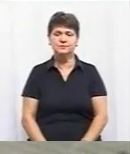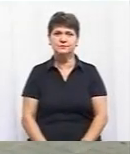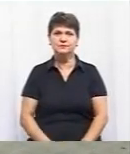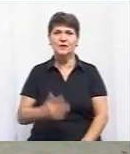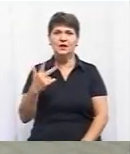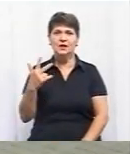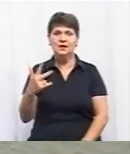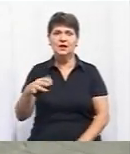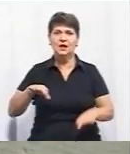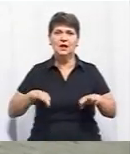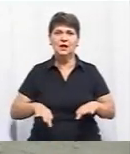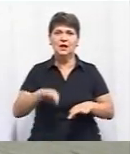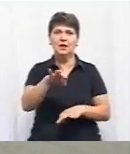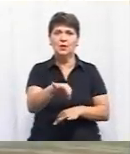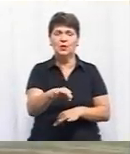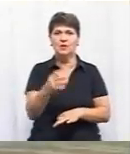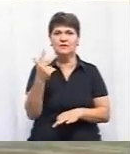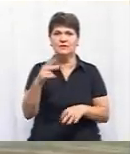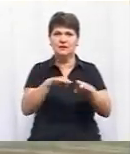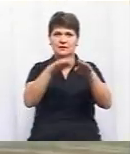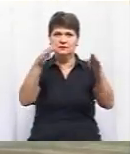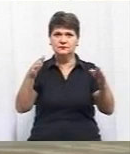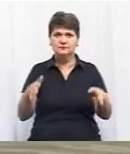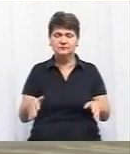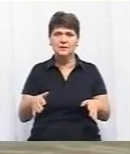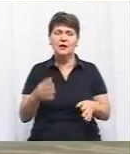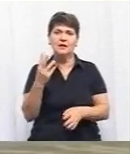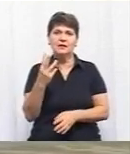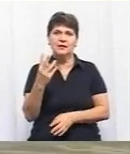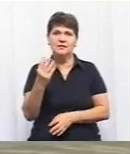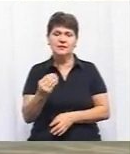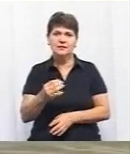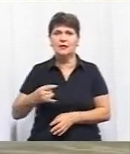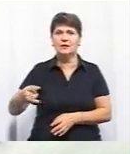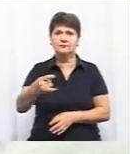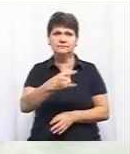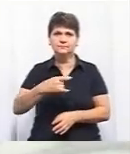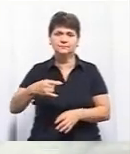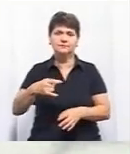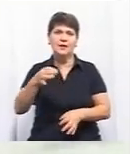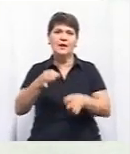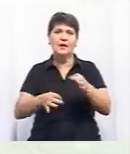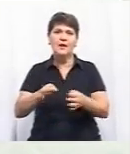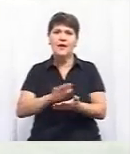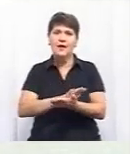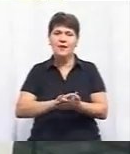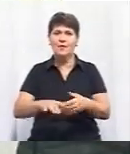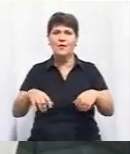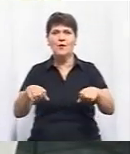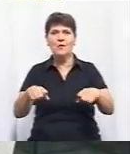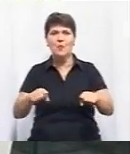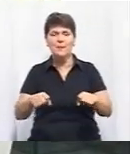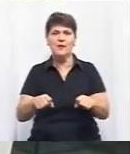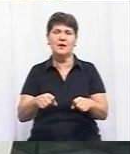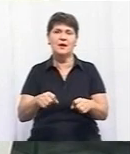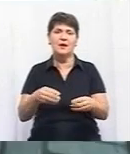Три колеса і великий критий причіп. Третій день вулицями міста курсує екомобіль, який збирає вторсировину – пластик,